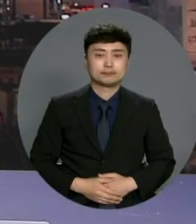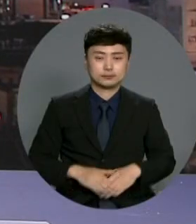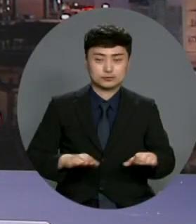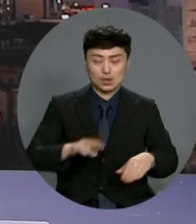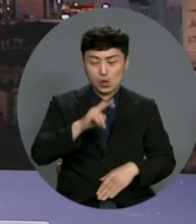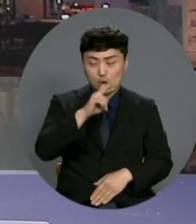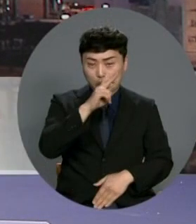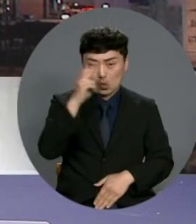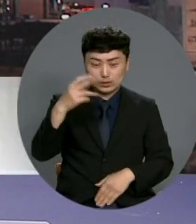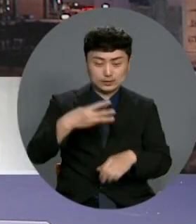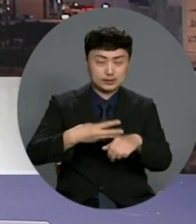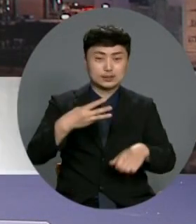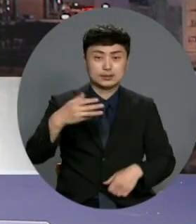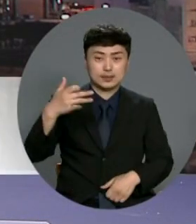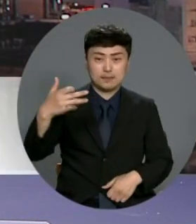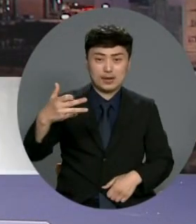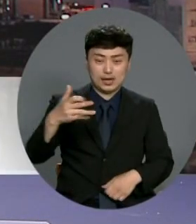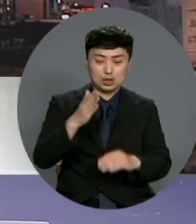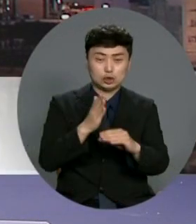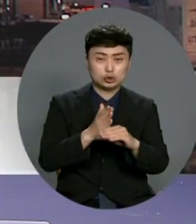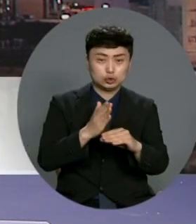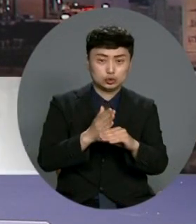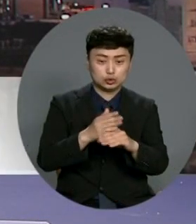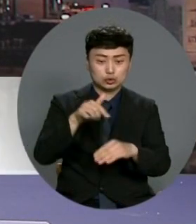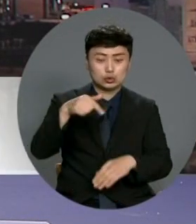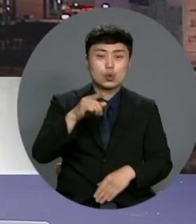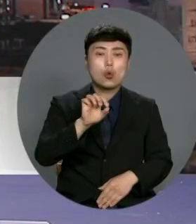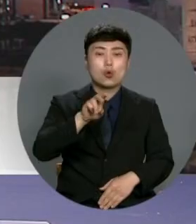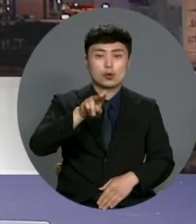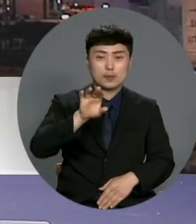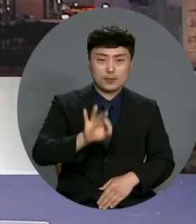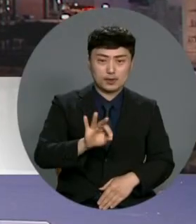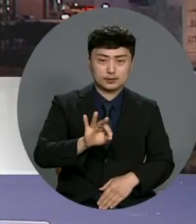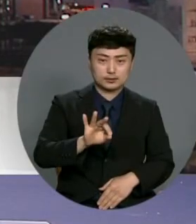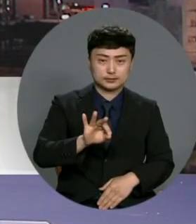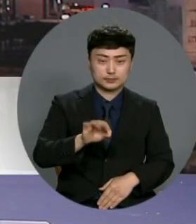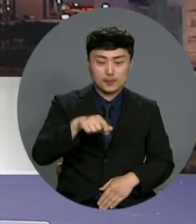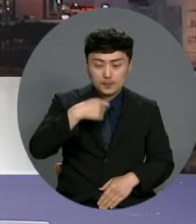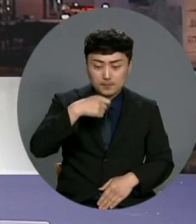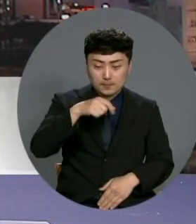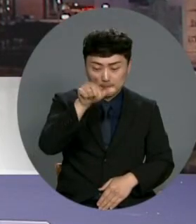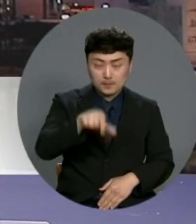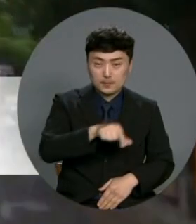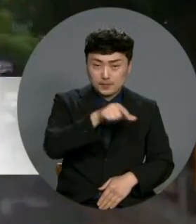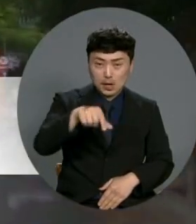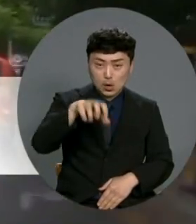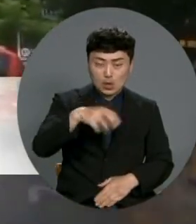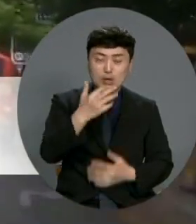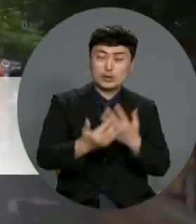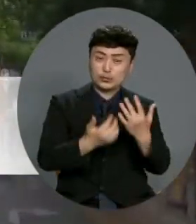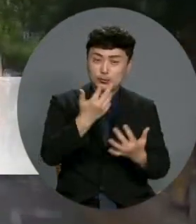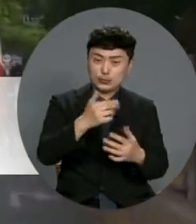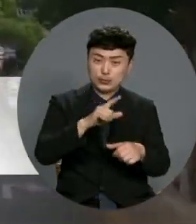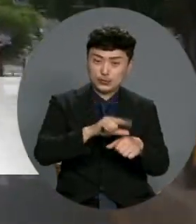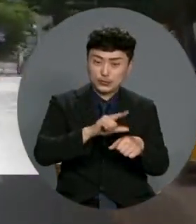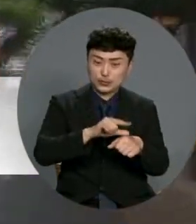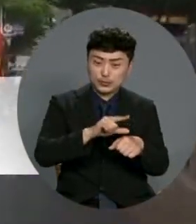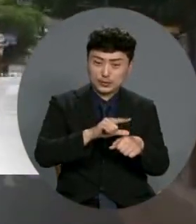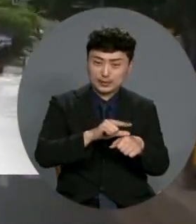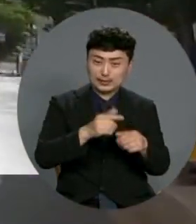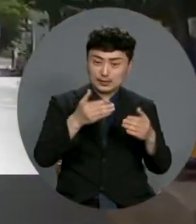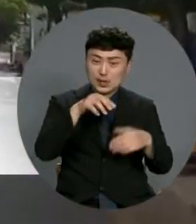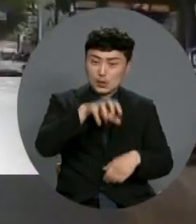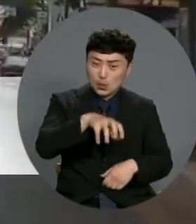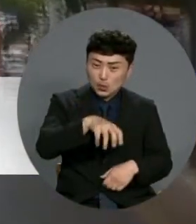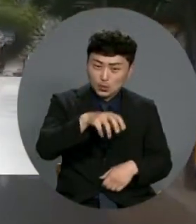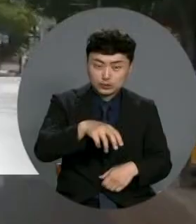오늘 오후 3시 18분쯤 대구 중구 공평래거리 인근 한 음식점에서 불이 났습니다. 불이 난 시각 식당에는 휴식